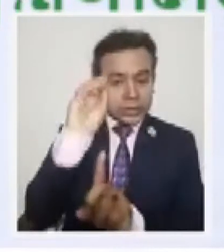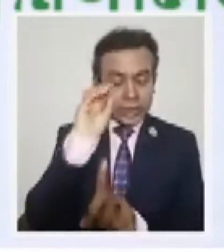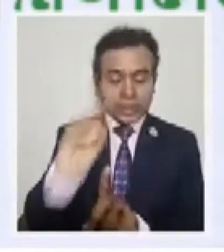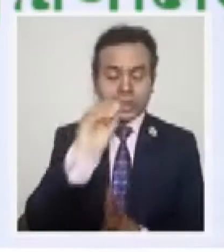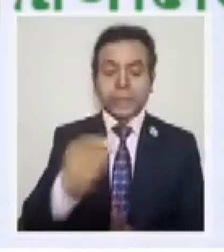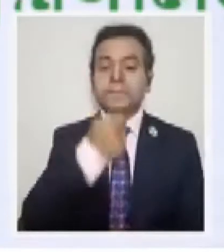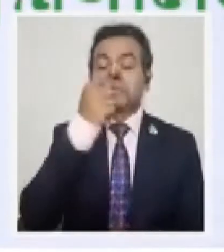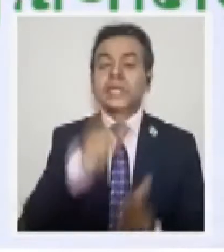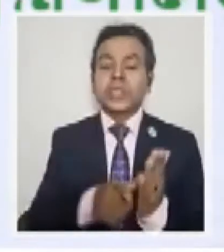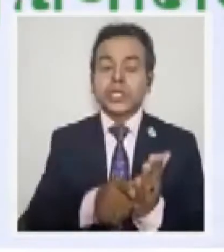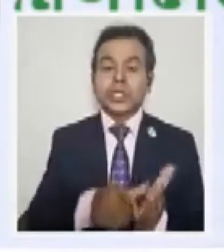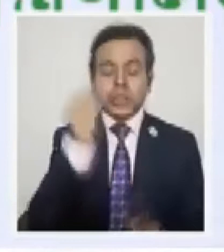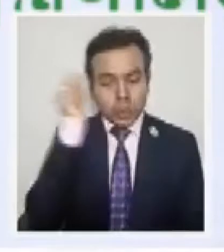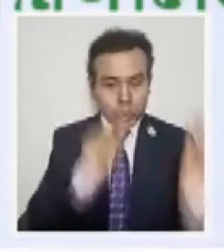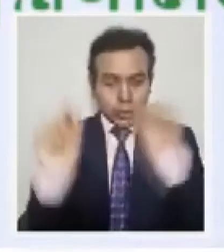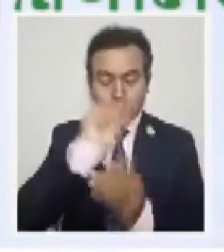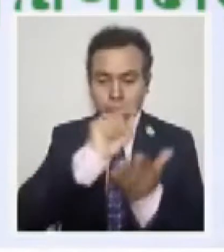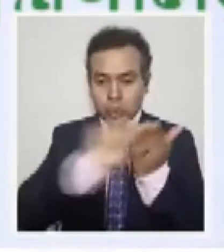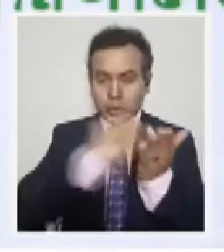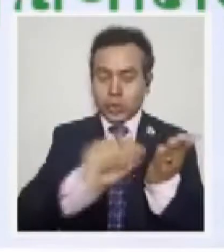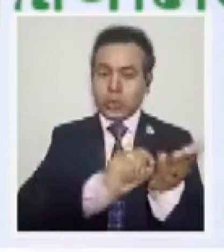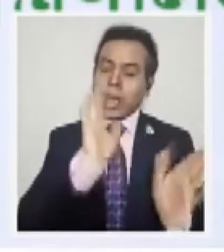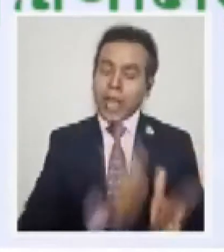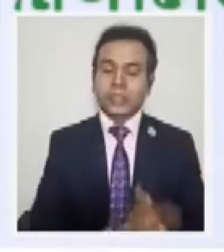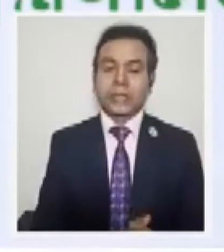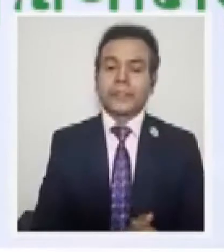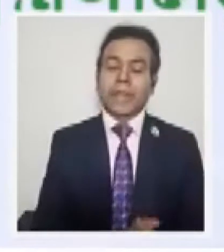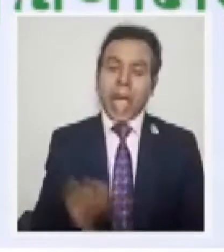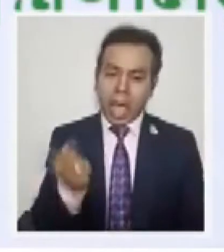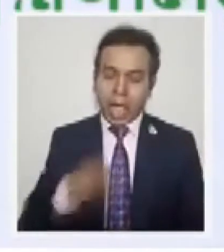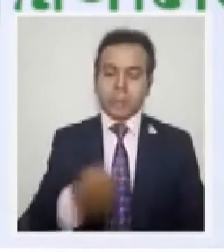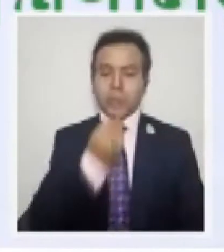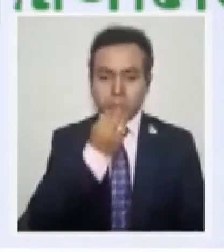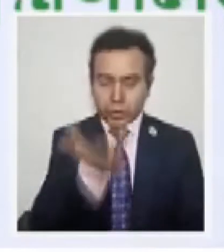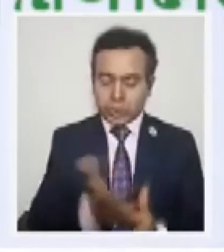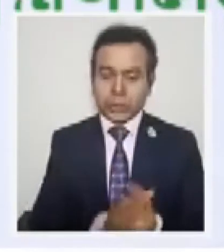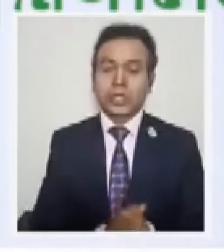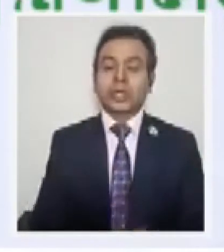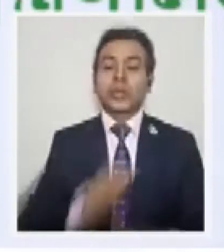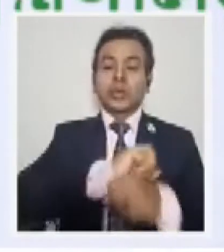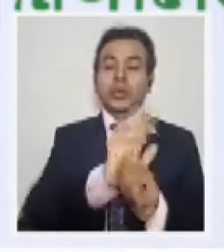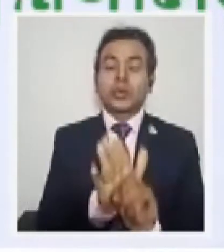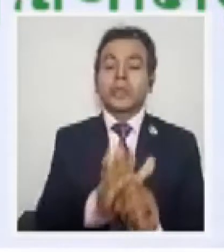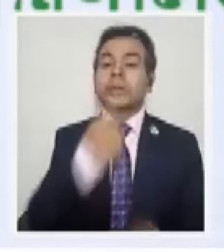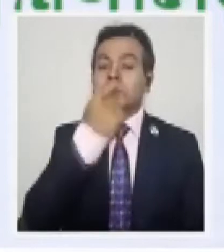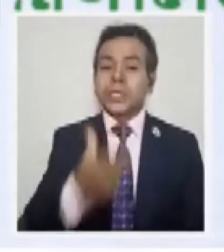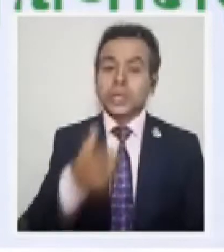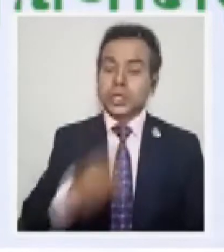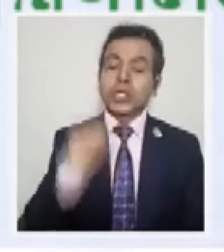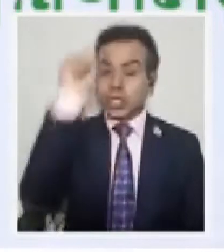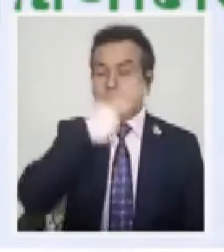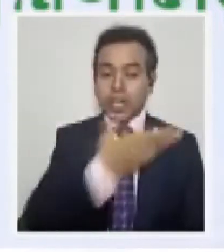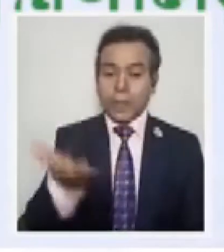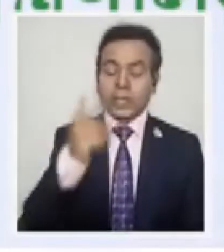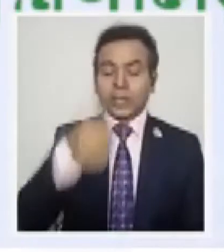ও বিভিন্ন পেশার জনগণের জন্য প্রতিপালনীয় নিয়মাবলী সংকলিত রয়েছে। আমি